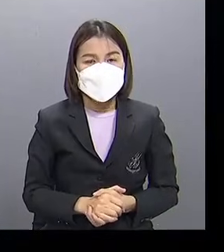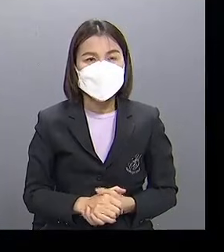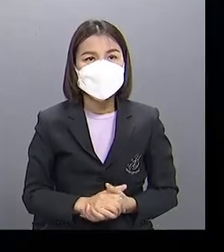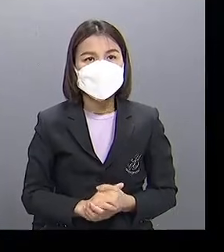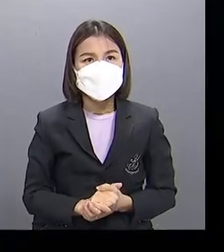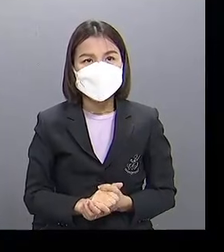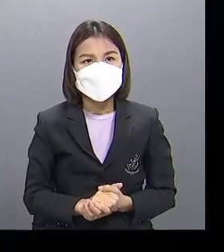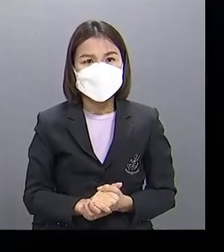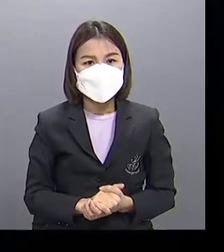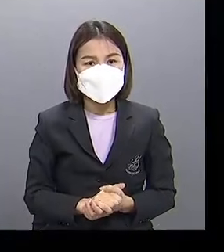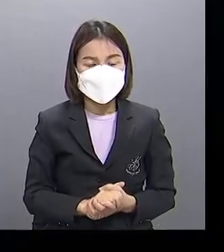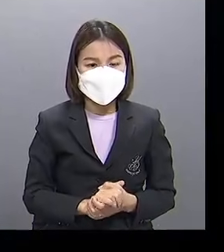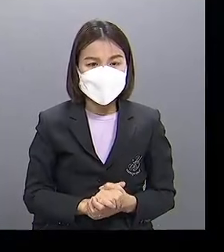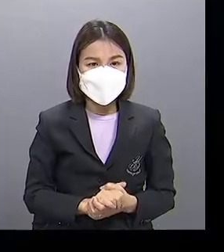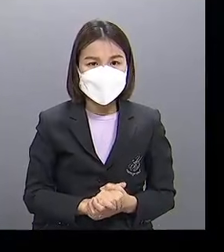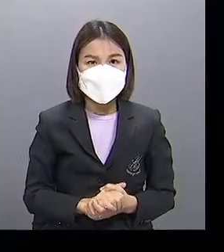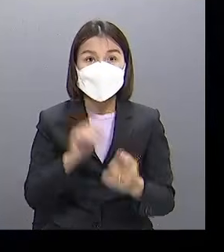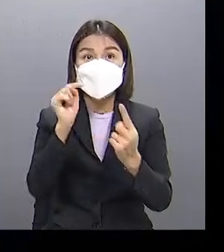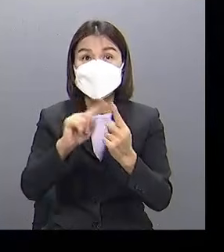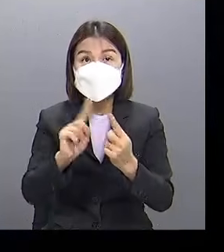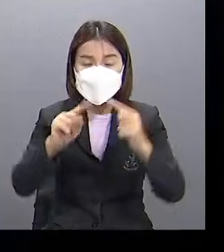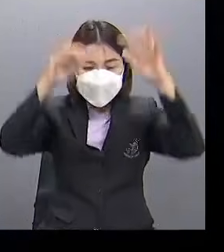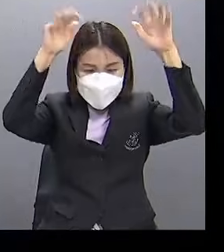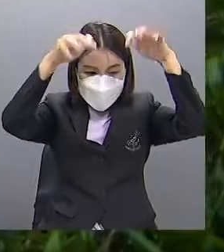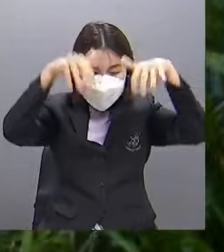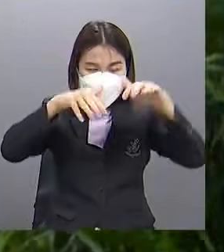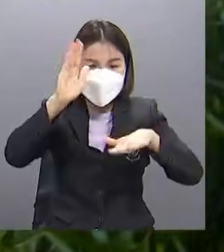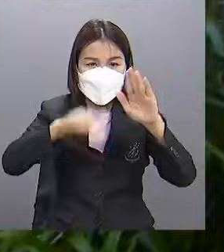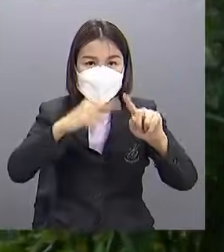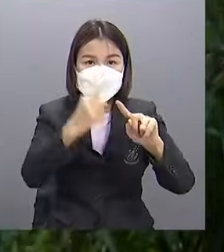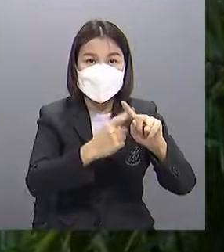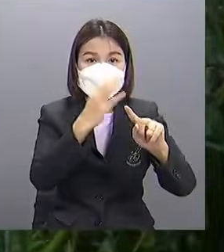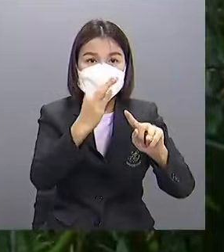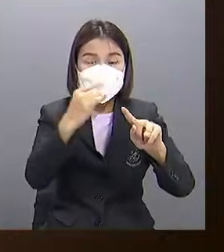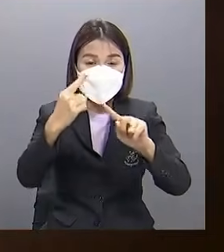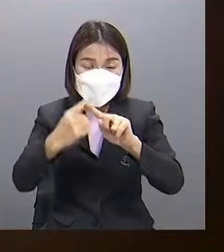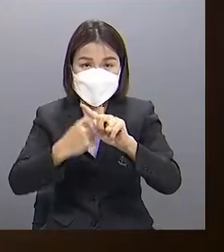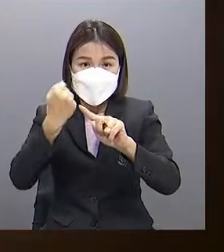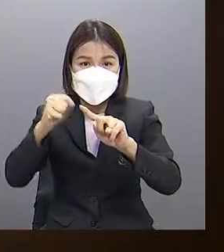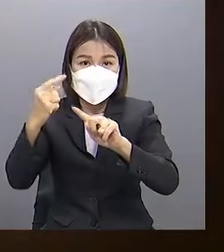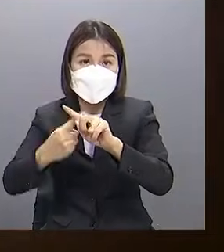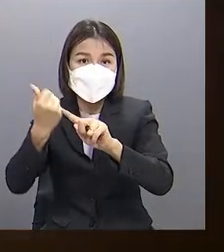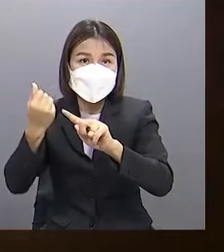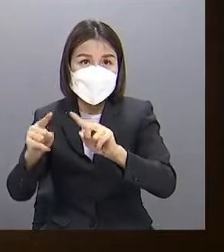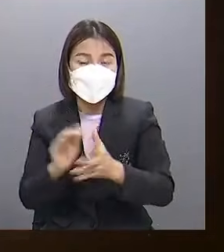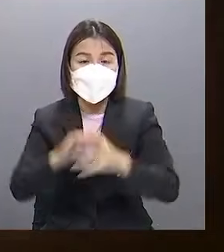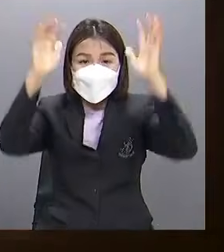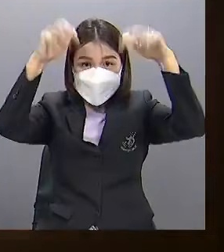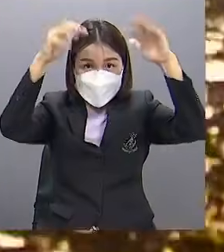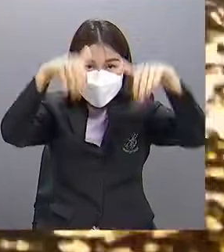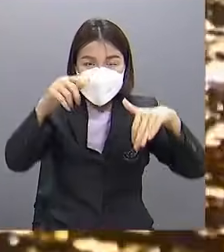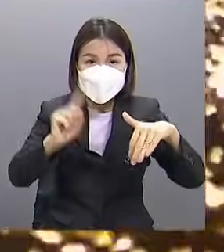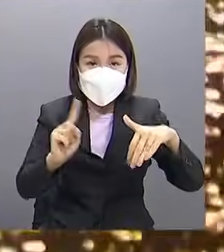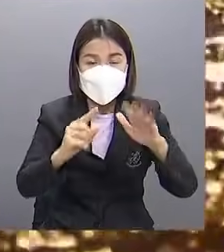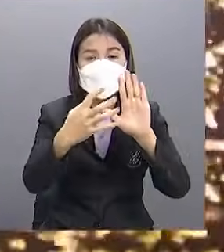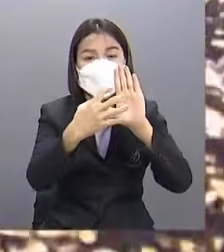การคาดการณ์ในช่วงฤดูฝนกันยาตุลาพฤศจิกายนมันมีคำแม่นยำละพื้นที่ที่ฝนตกหนักเนี่ยครับก็จะมีพื้นที่ในภาคกลางตอนล่าง